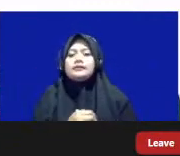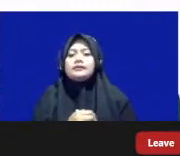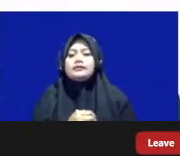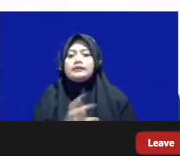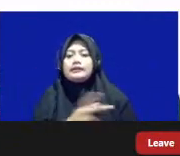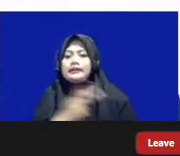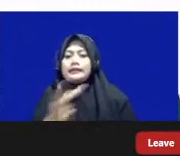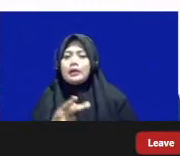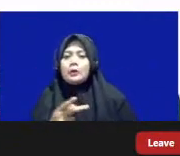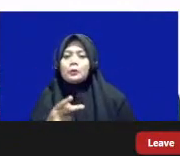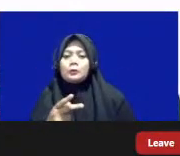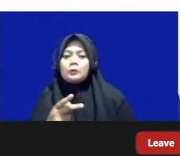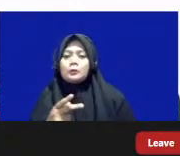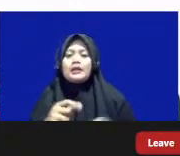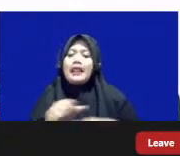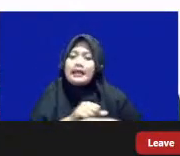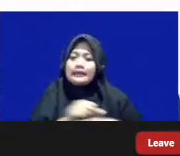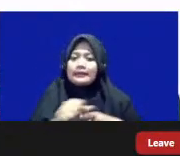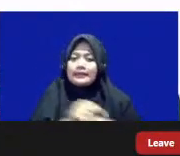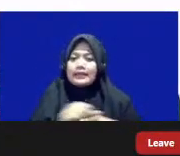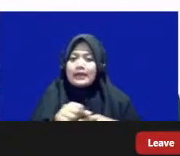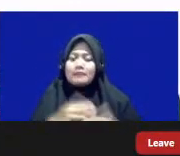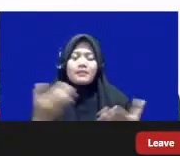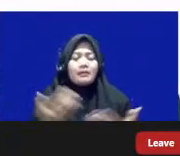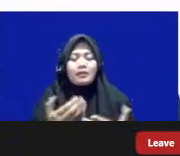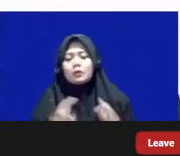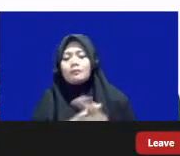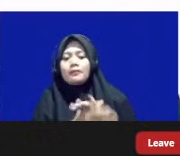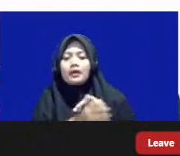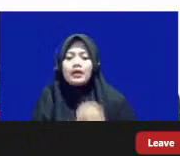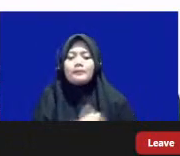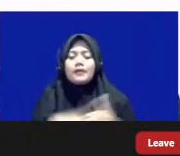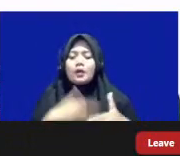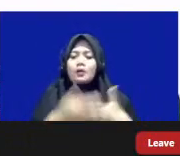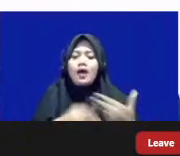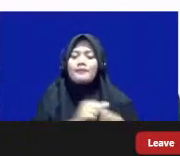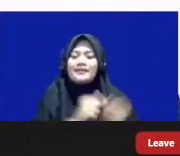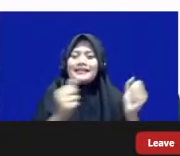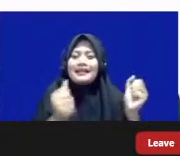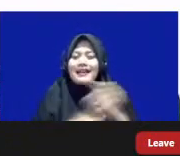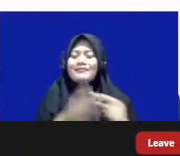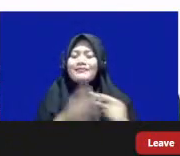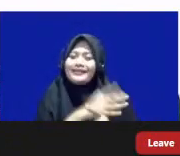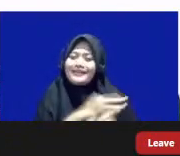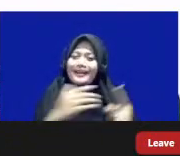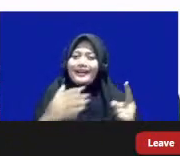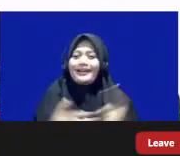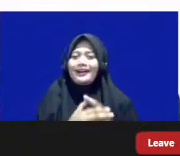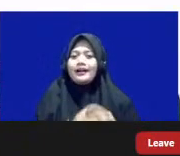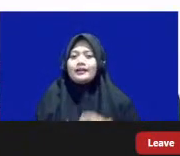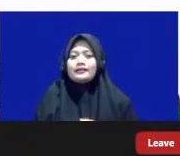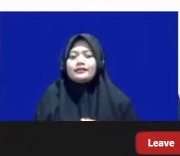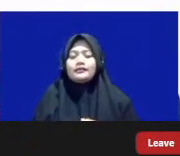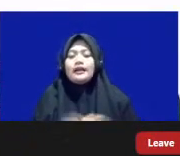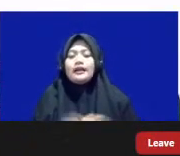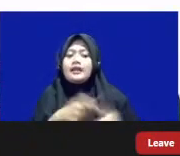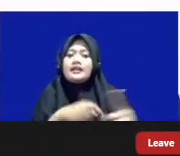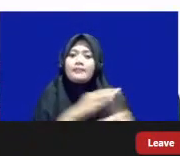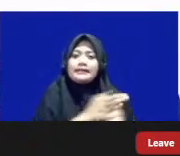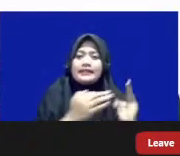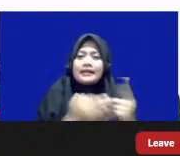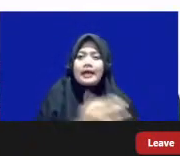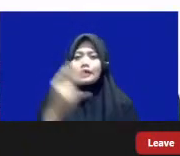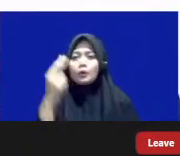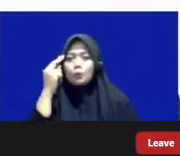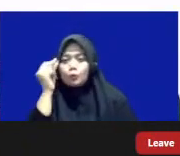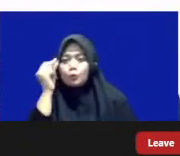simulasikan mereka bagaimana melakukan penanggulangan bencana itu oleh masyarakat sendiri, dari mereka, untuk mereka. Nah, kemudian kalau